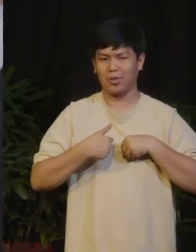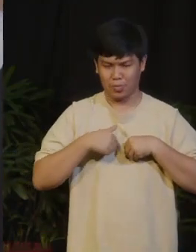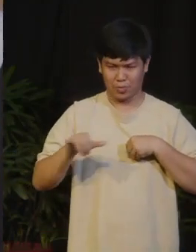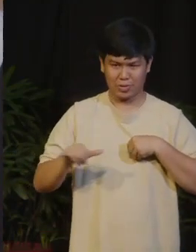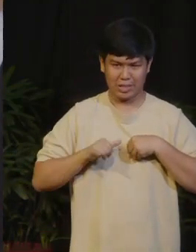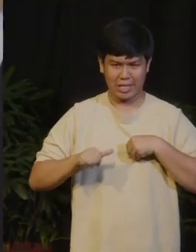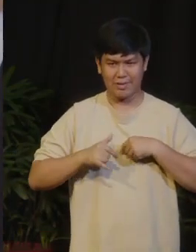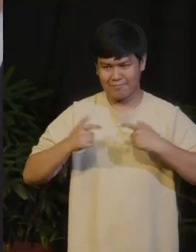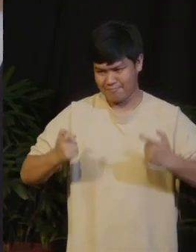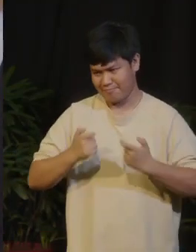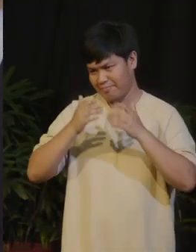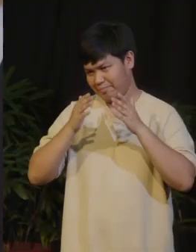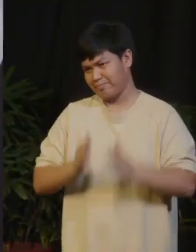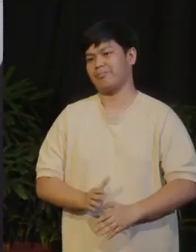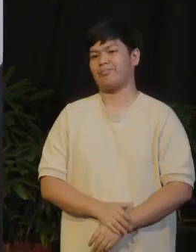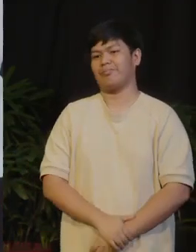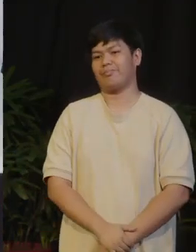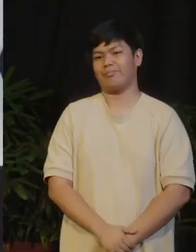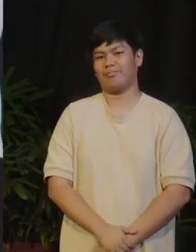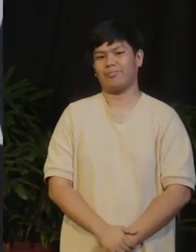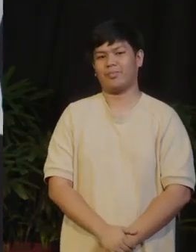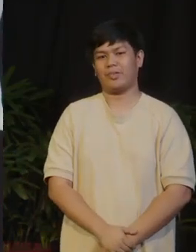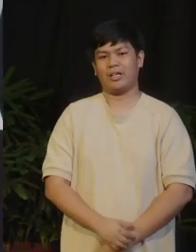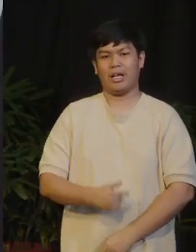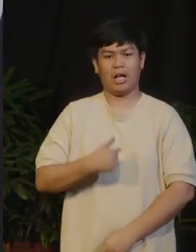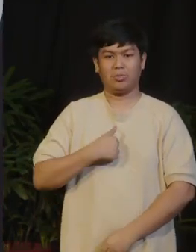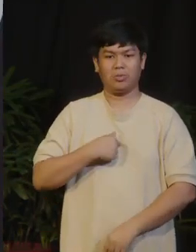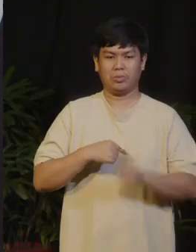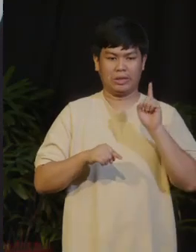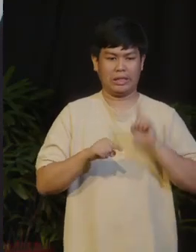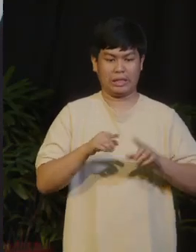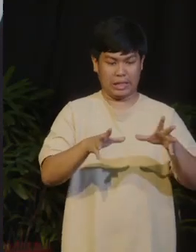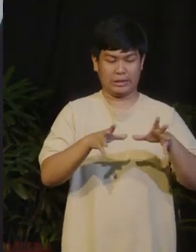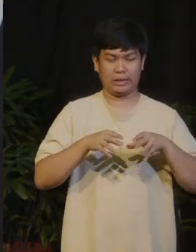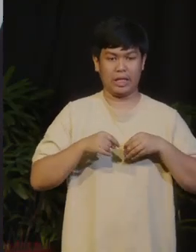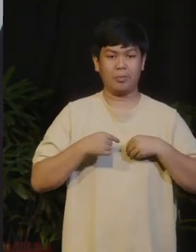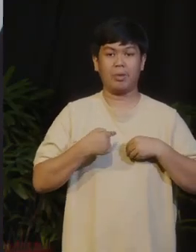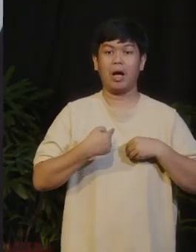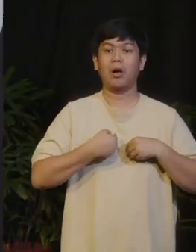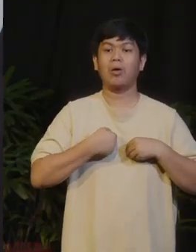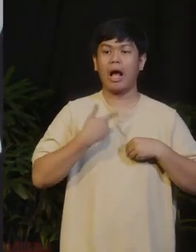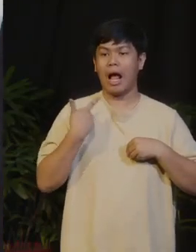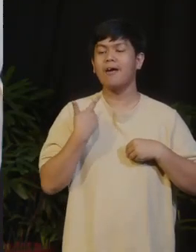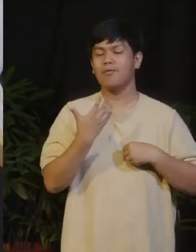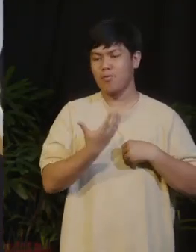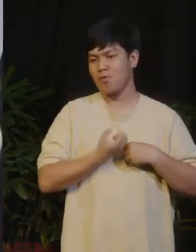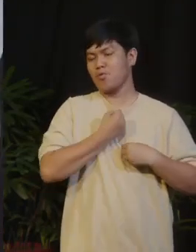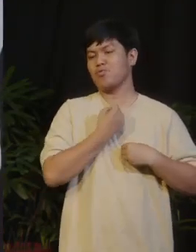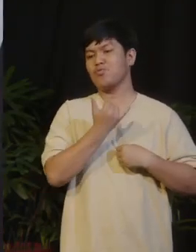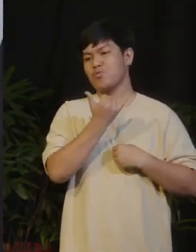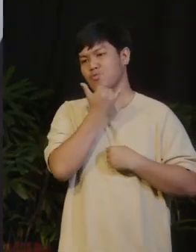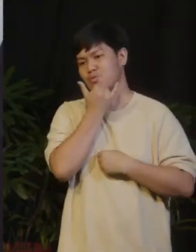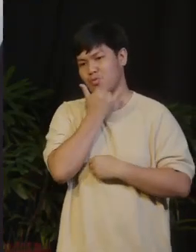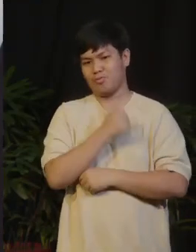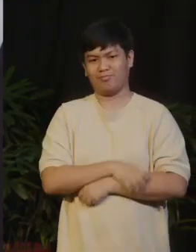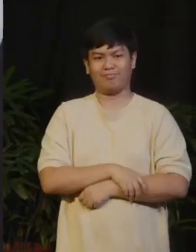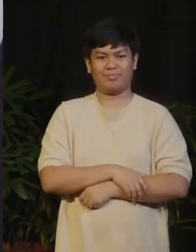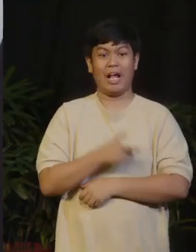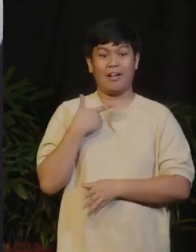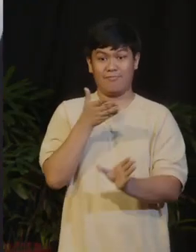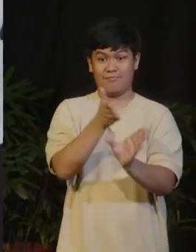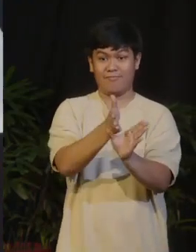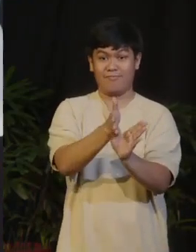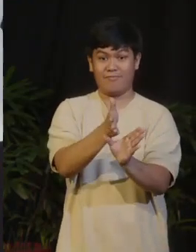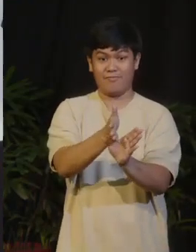ganong pagkukulang. Kaya pinoproject na lang niya sa iba. Nasa psychology po yan. Ang tawag nila